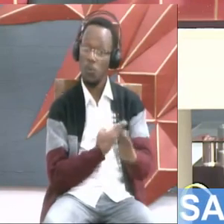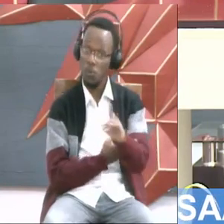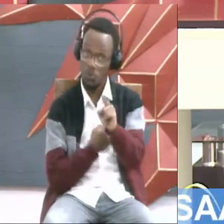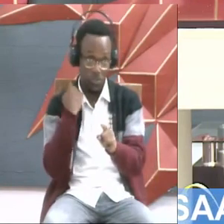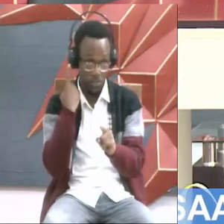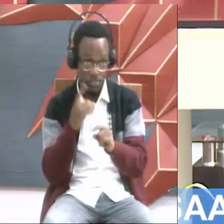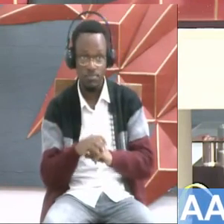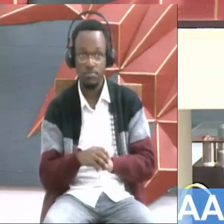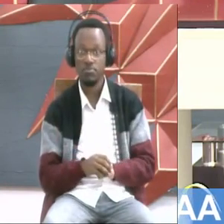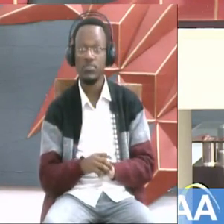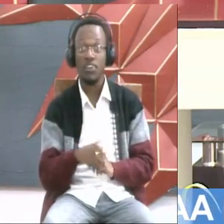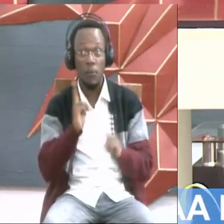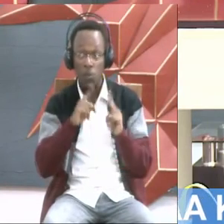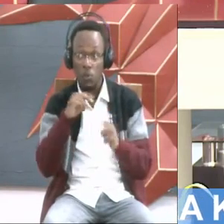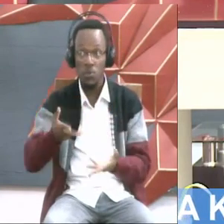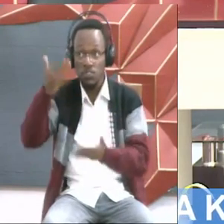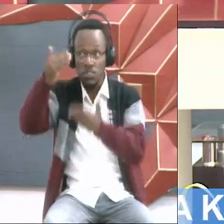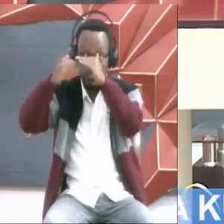n'abazozamu